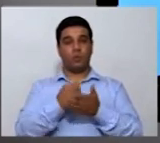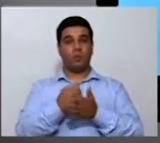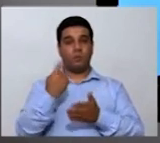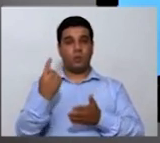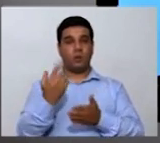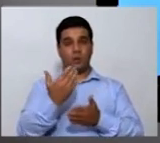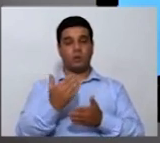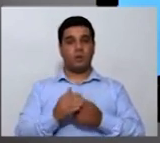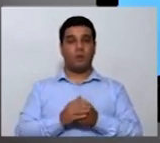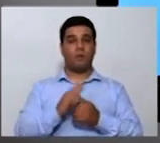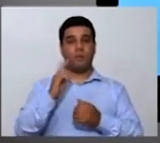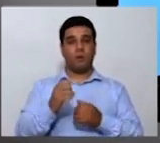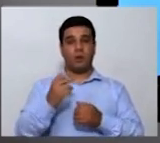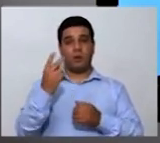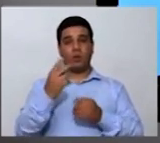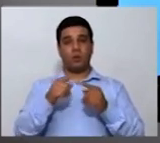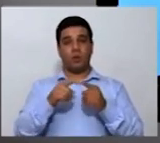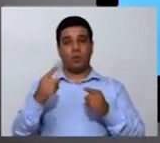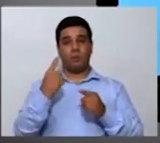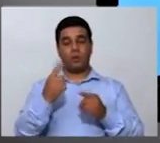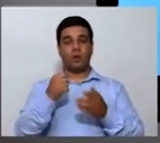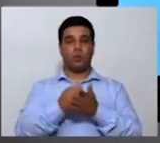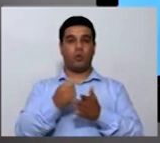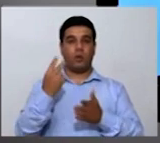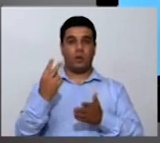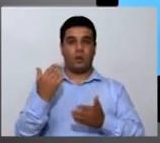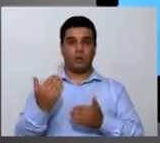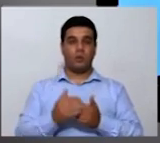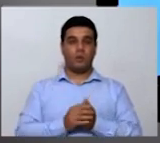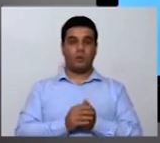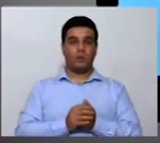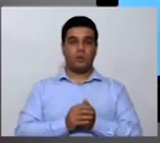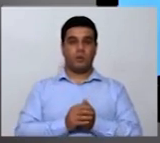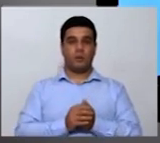mana birinchi oralig' va ikkinchi oralig' 1 dan 2 gacha ekan.